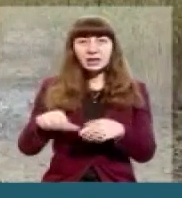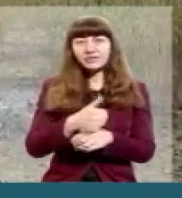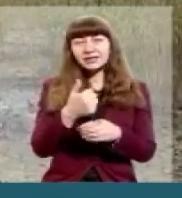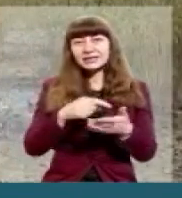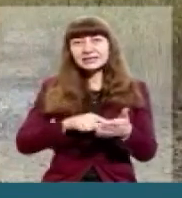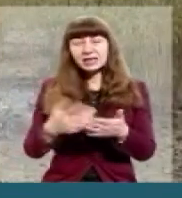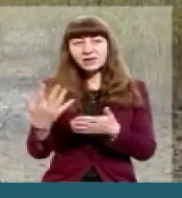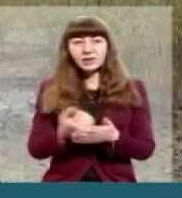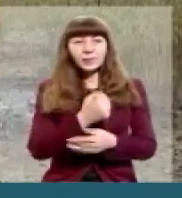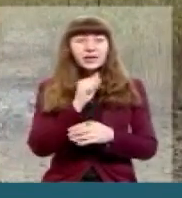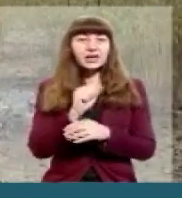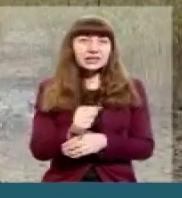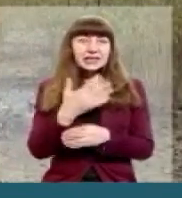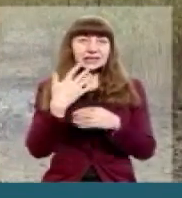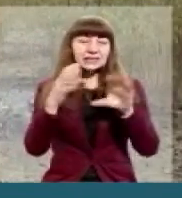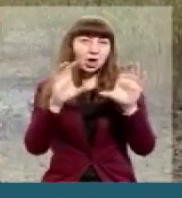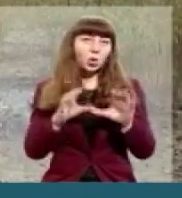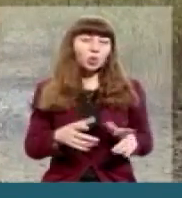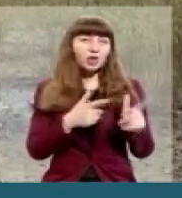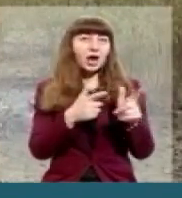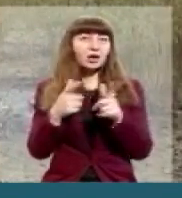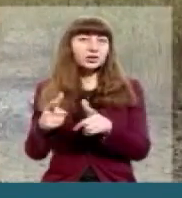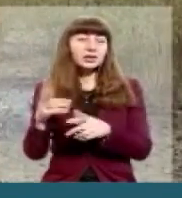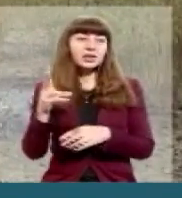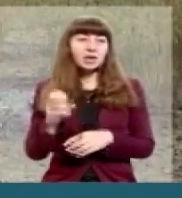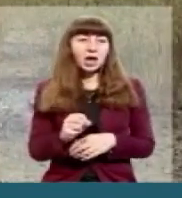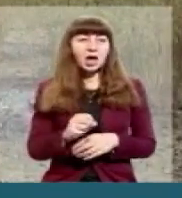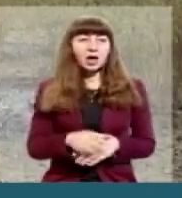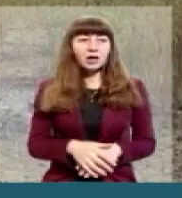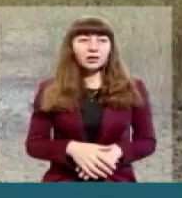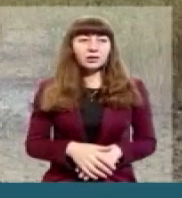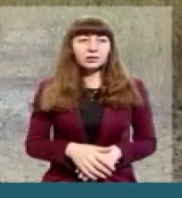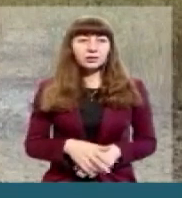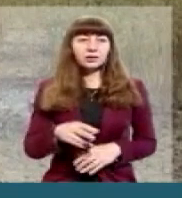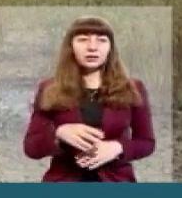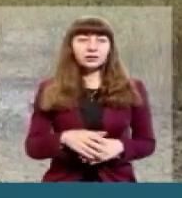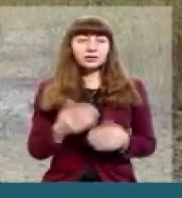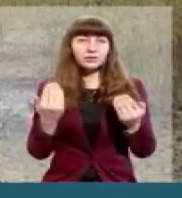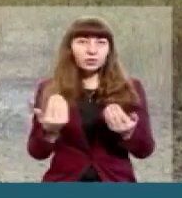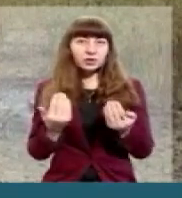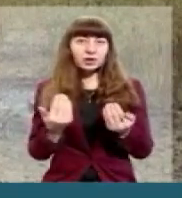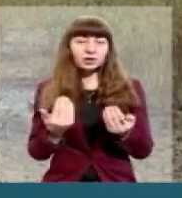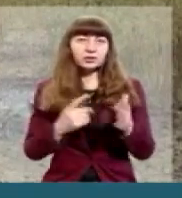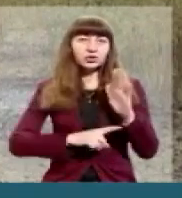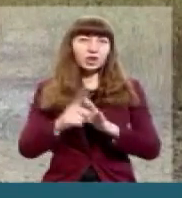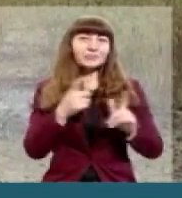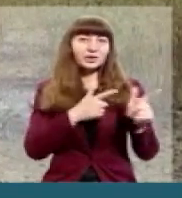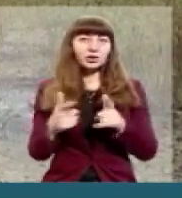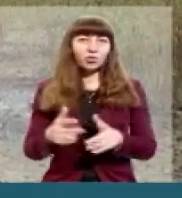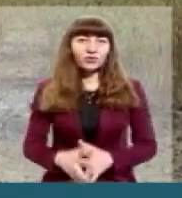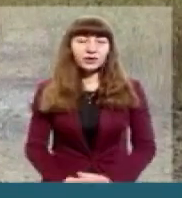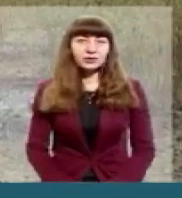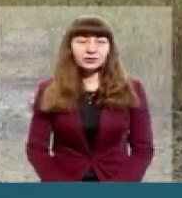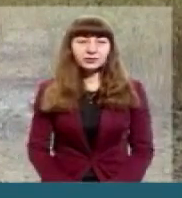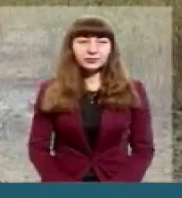дәстүрге айналған. Негізгі мақсат – киттерді заңсыз аулау фактілерін анықтау және алдын алу бойынша жұмыстар жүргізу. Бүгінгі күні өңірде